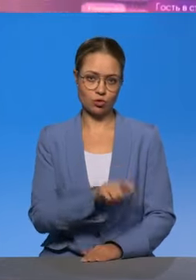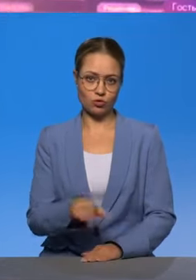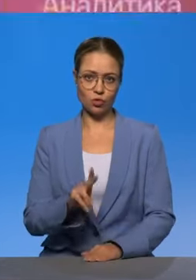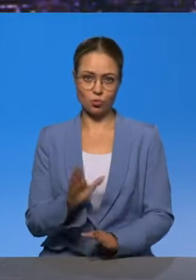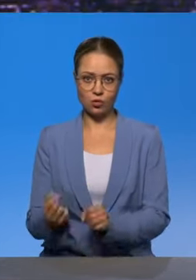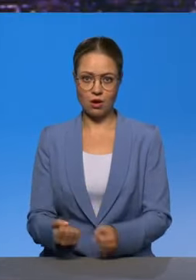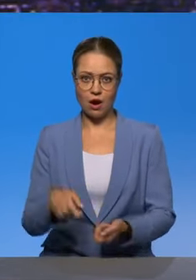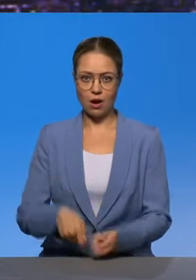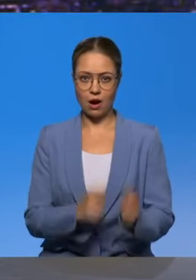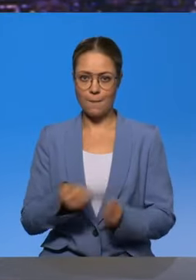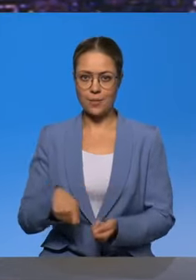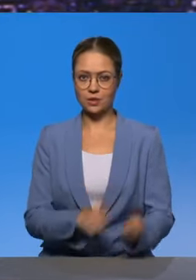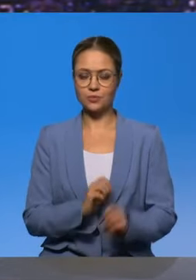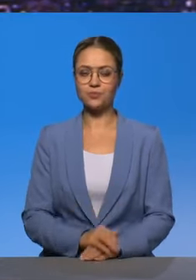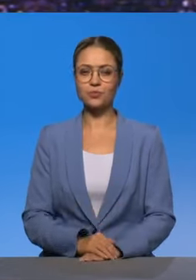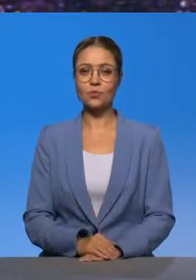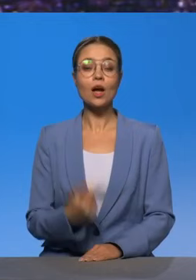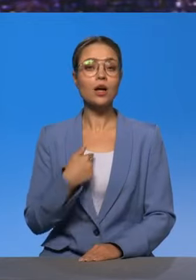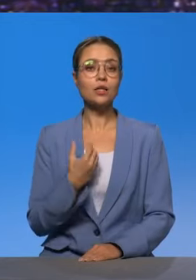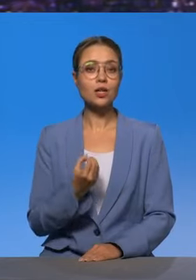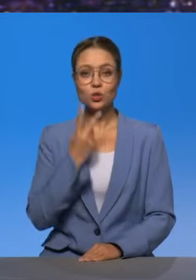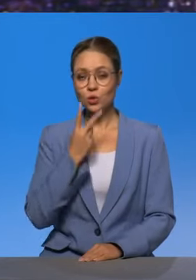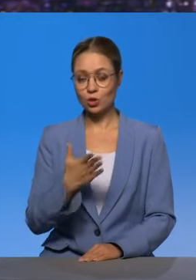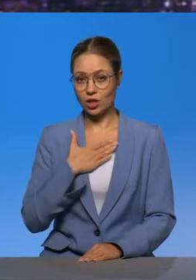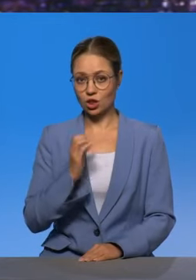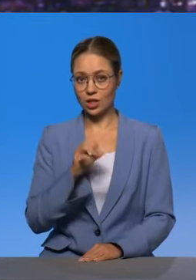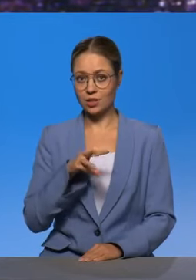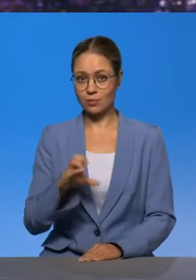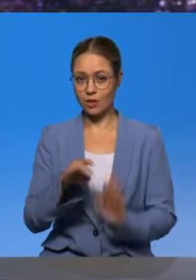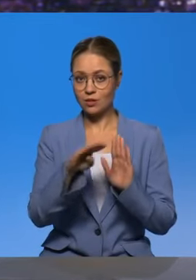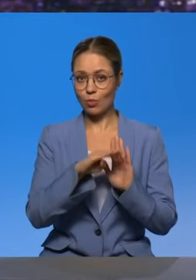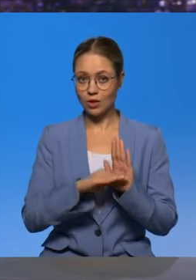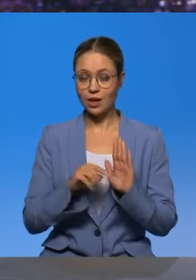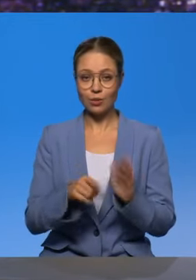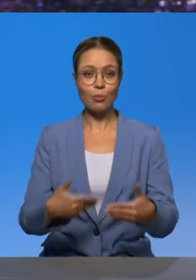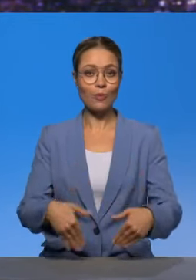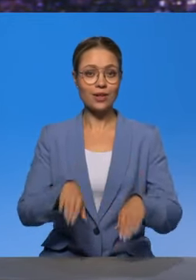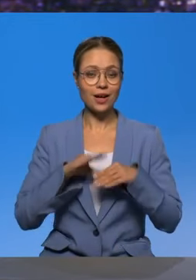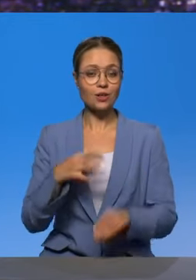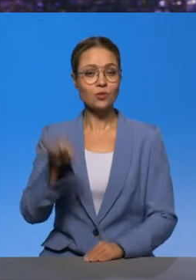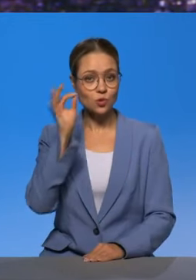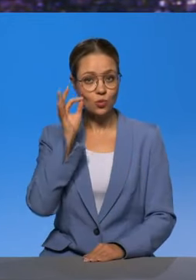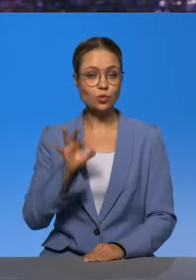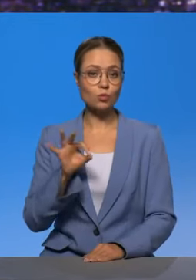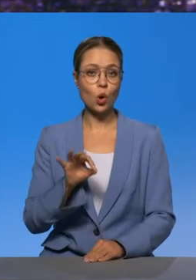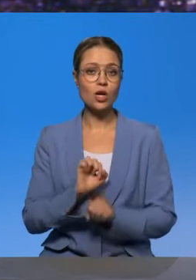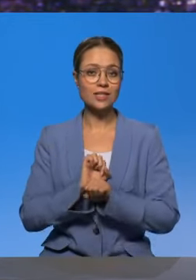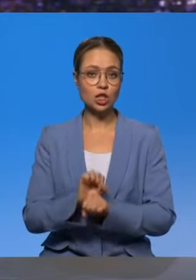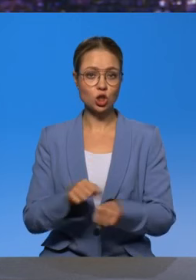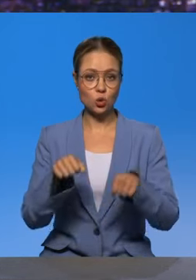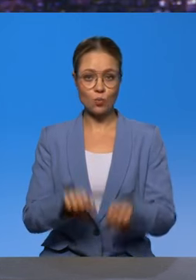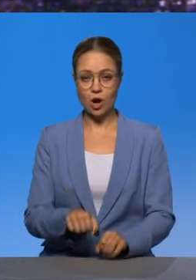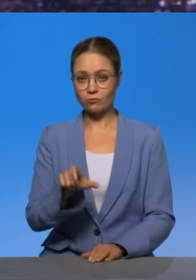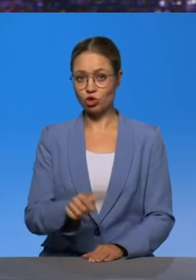копать. А вот я еще смотрю сейчас на нашем СМС-портале, предлагают нам вспомнить о защите прав человека и о